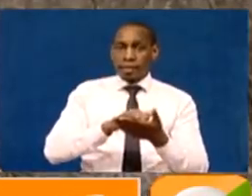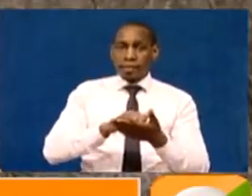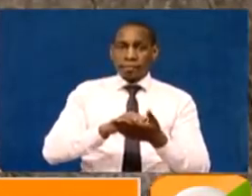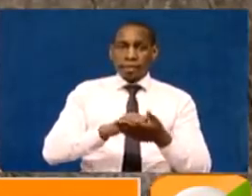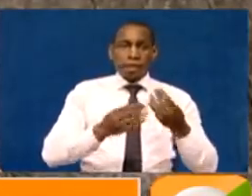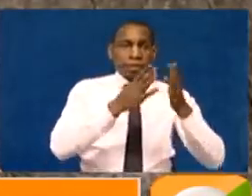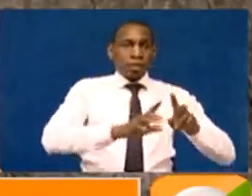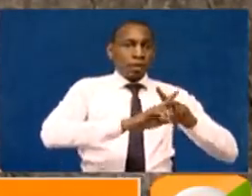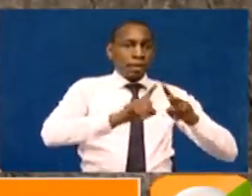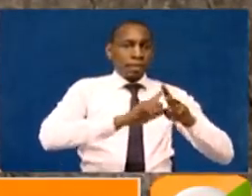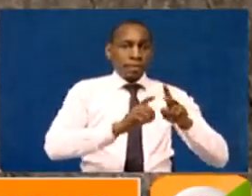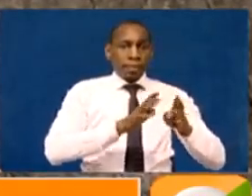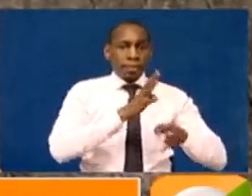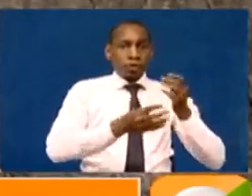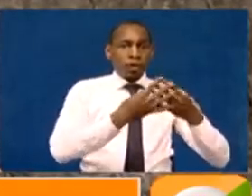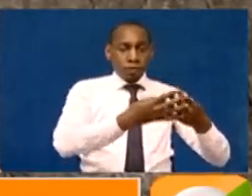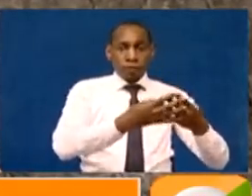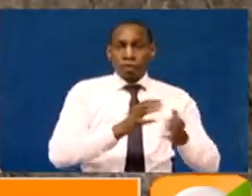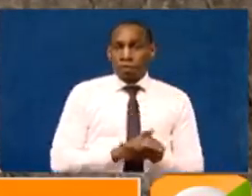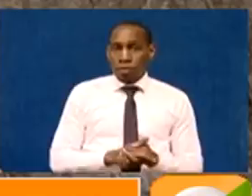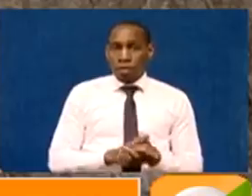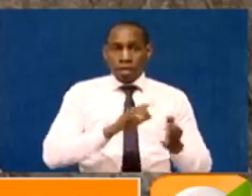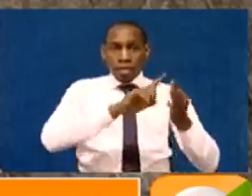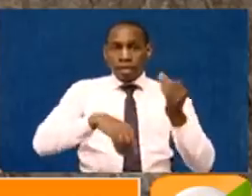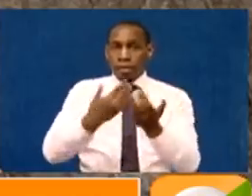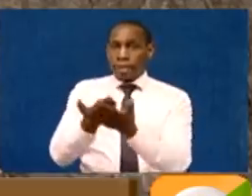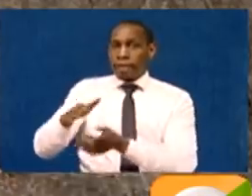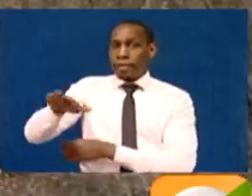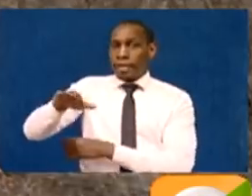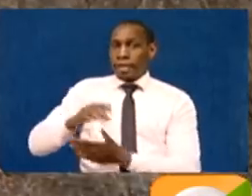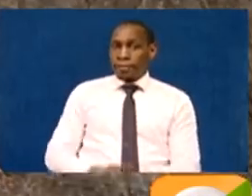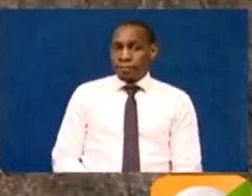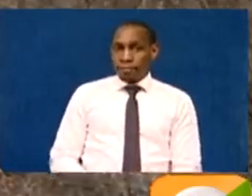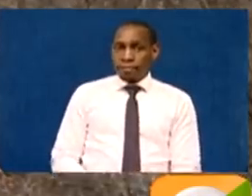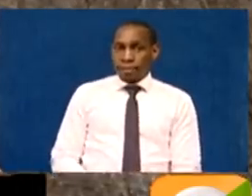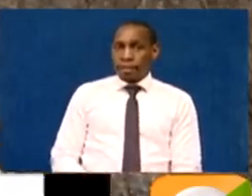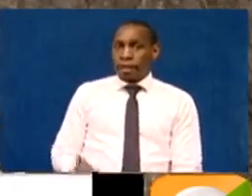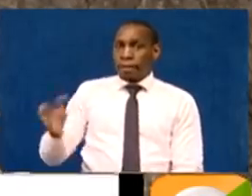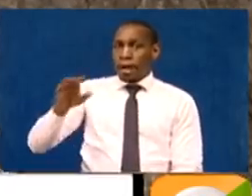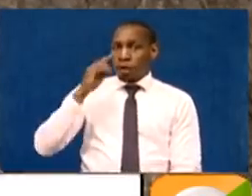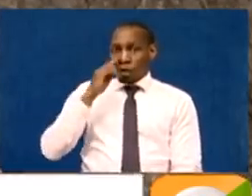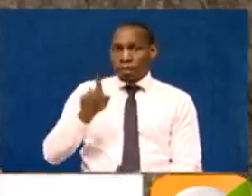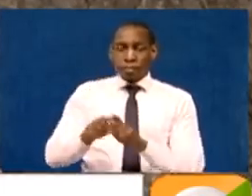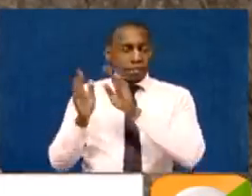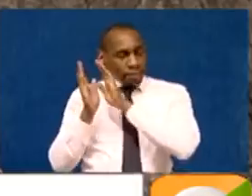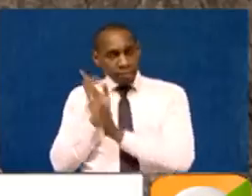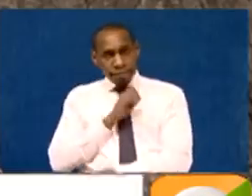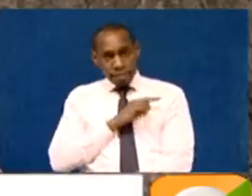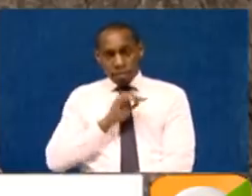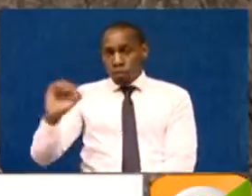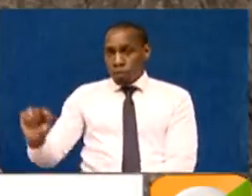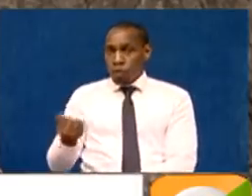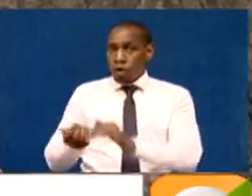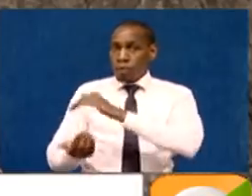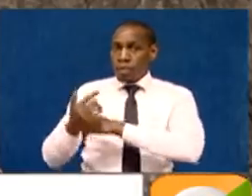kamiti Maximum Prison Center walikuwa wamefika Endau Malalani Ward. Nilirudi kwangu nyumbani na nikalala,